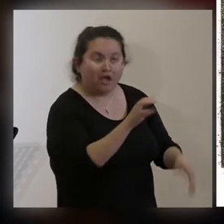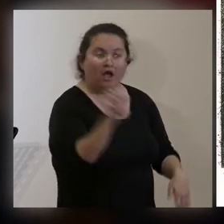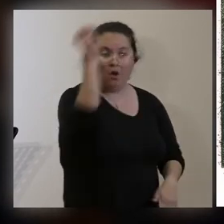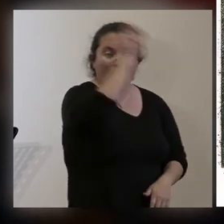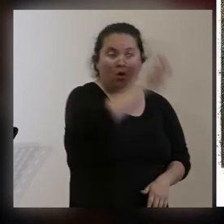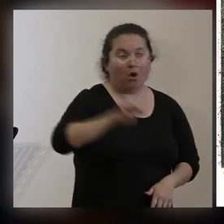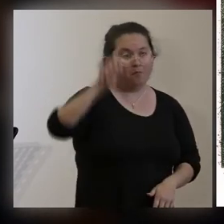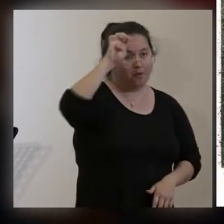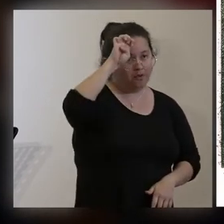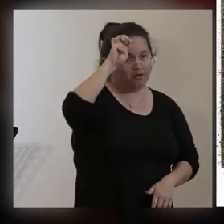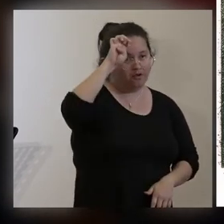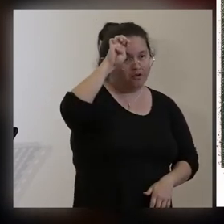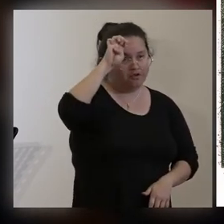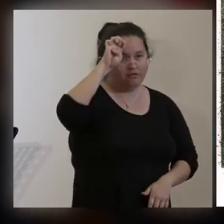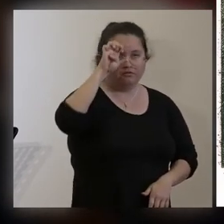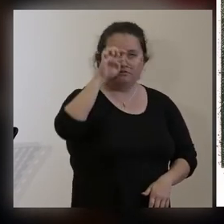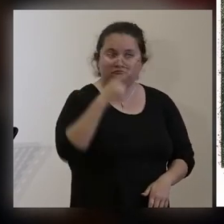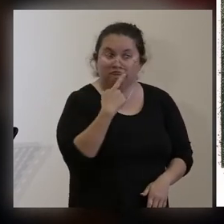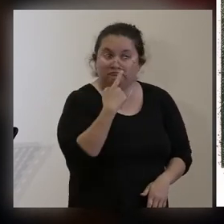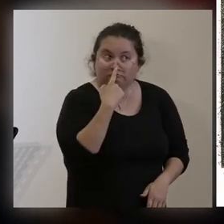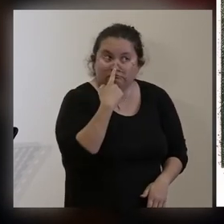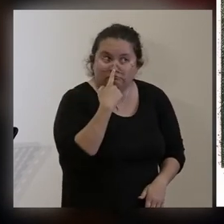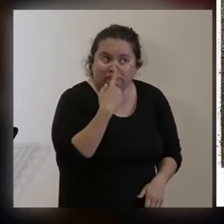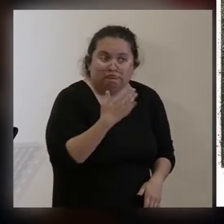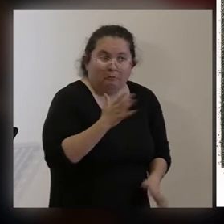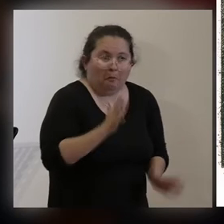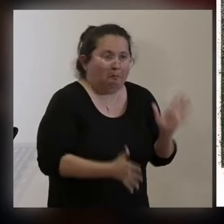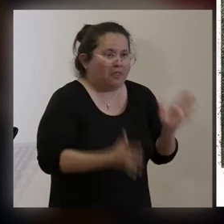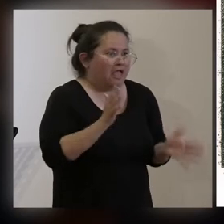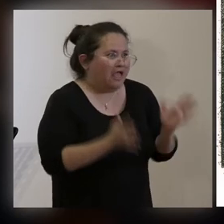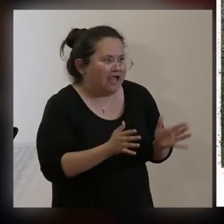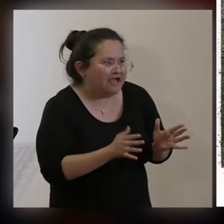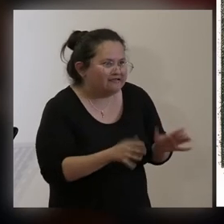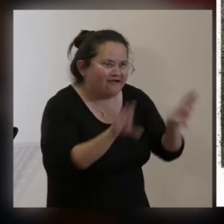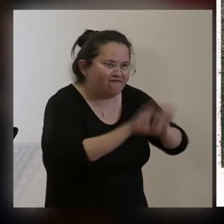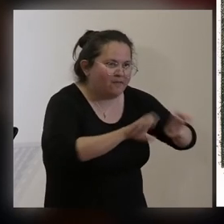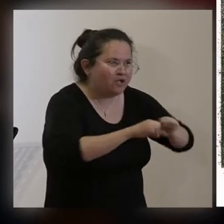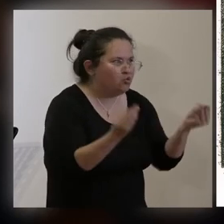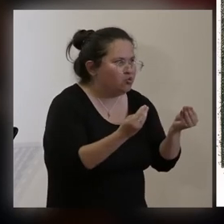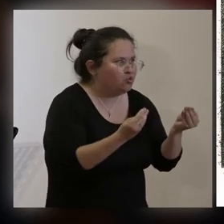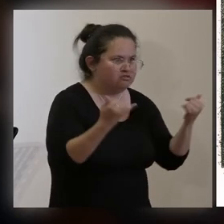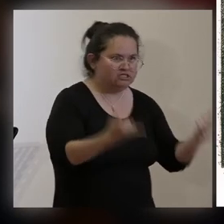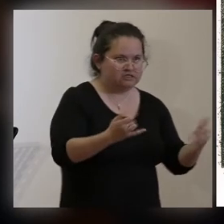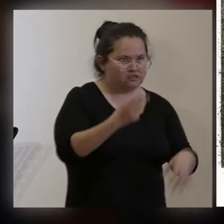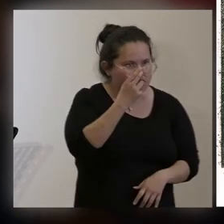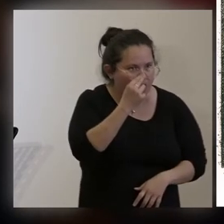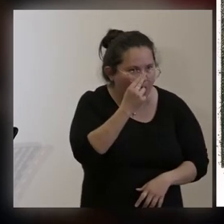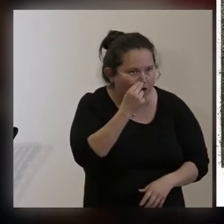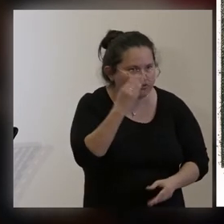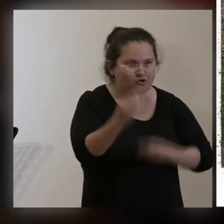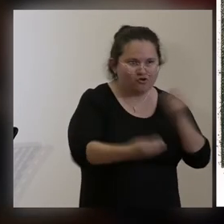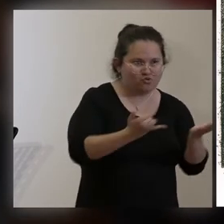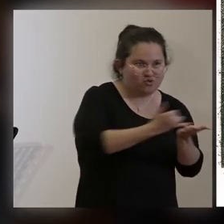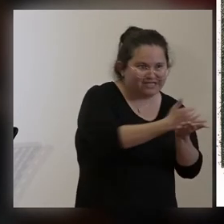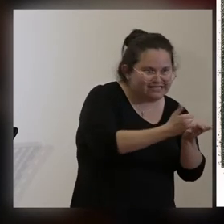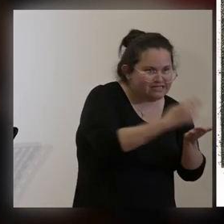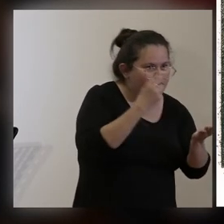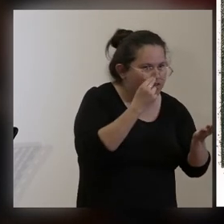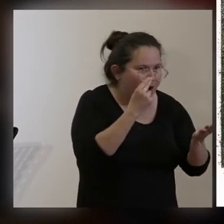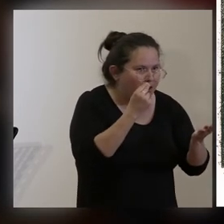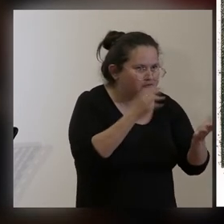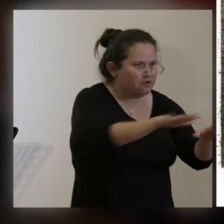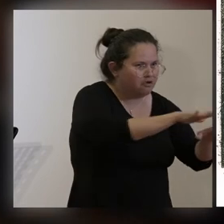Peut-être fabriqué à Nantes, dans les îles de Nantes, hein, puisque, à cette époque-là, on